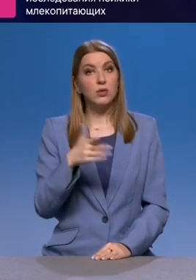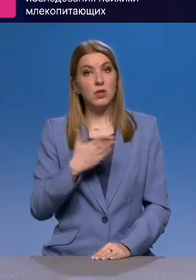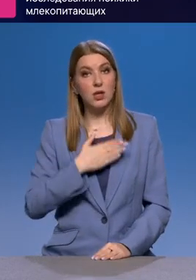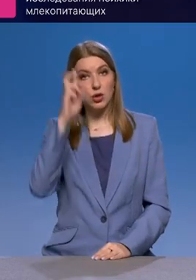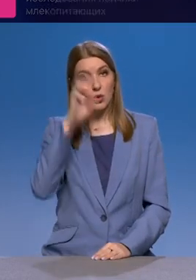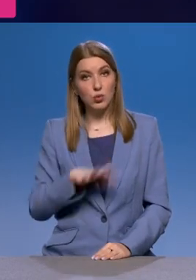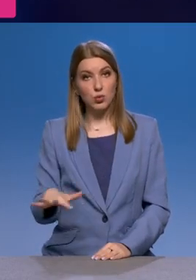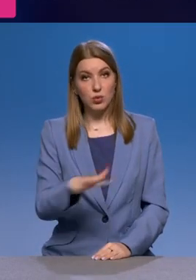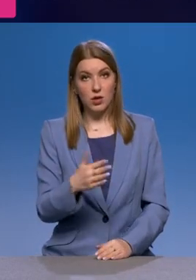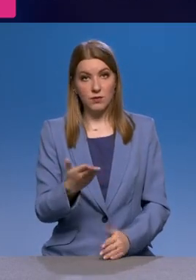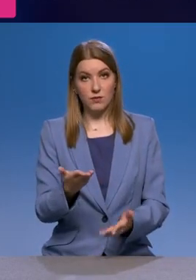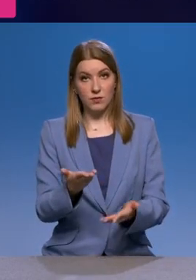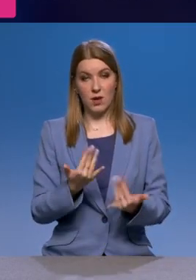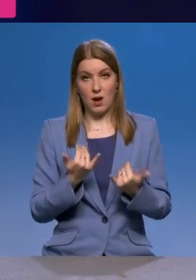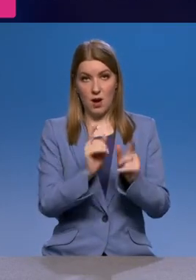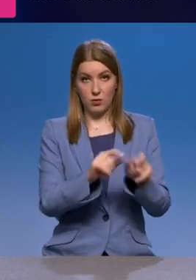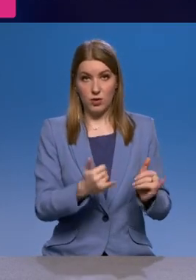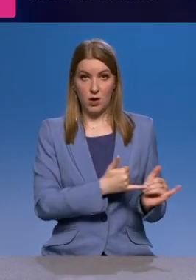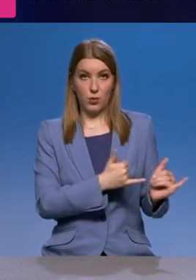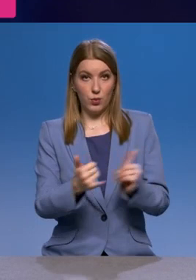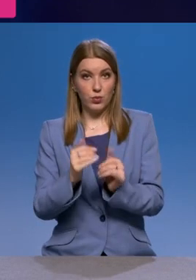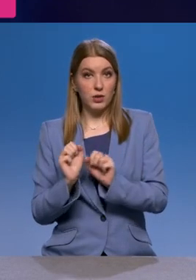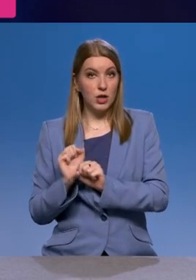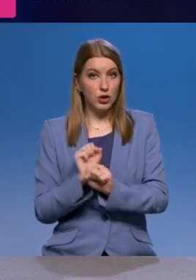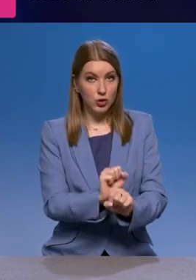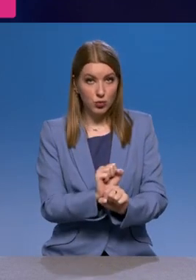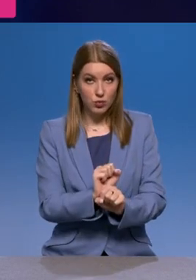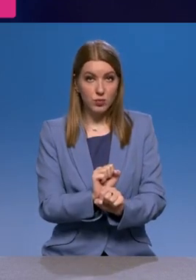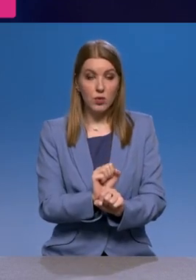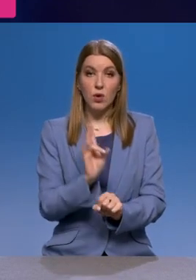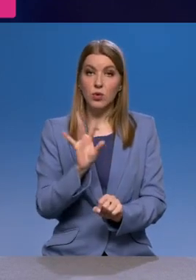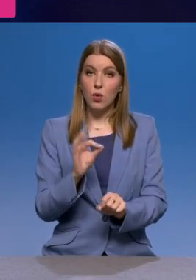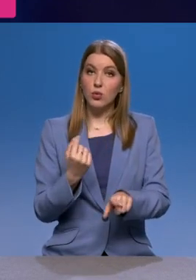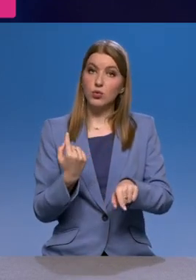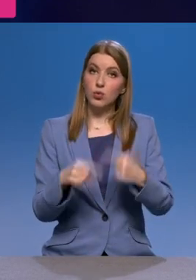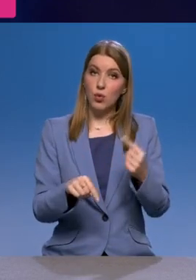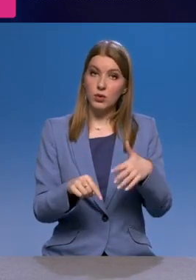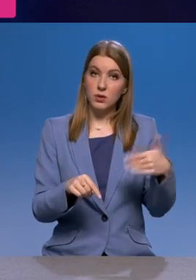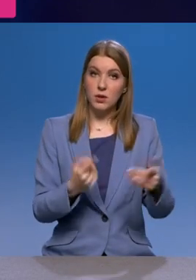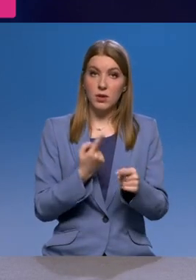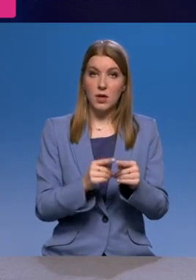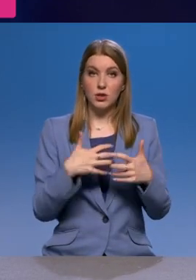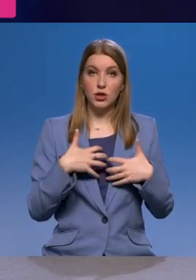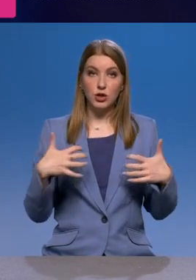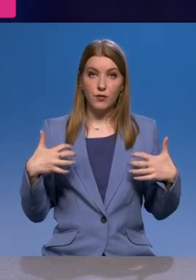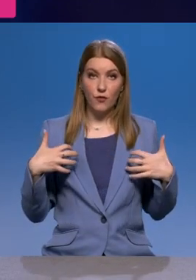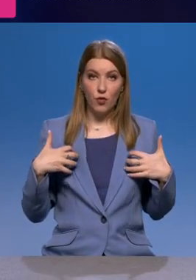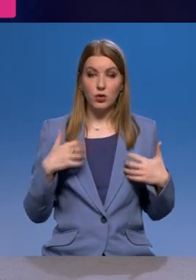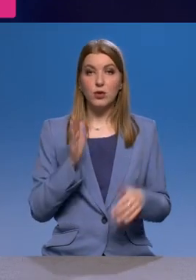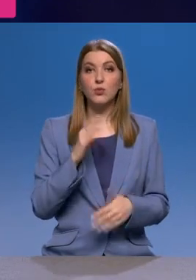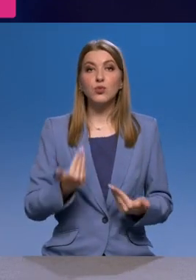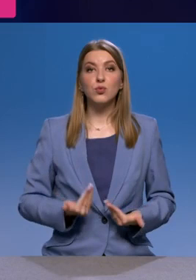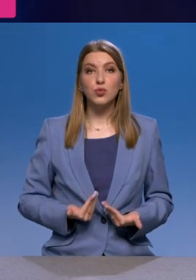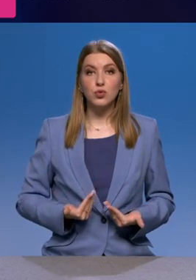нам защиту от каких-то агрессивных стай, с другой стороны, эти животные, да, они будут жить. Все равно